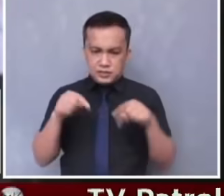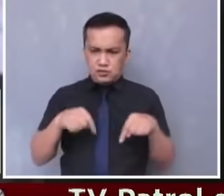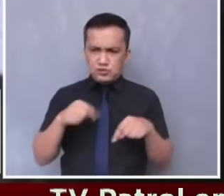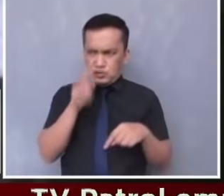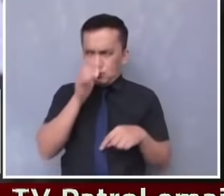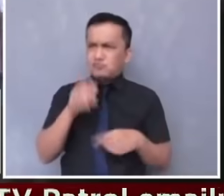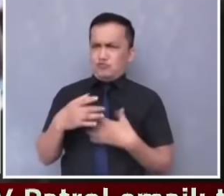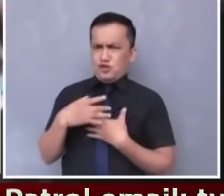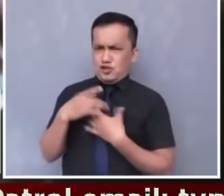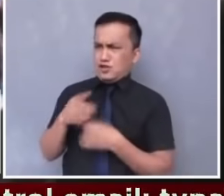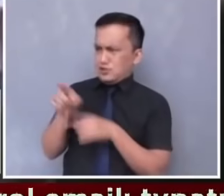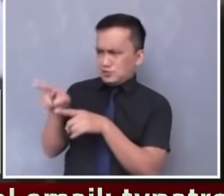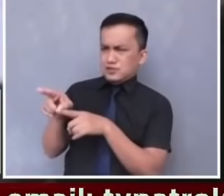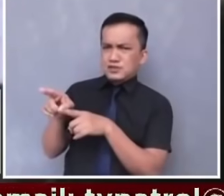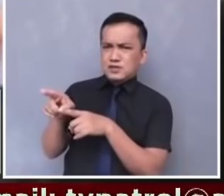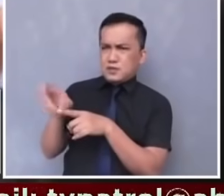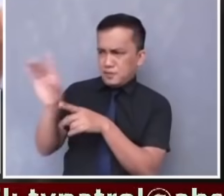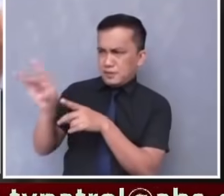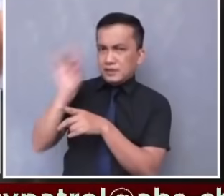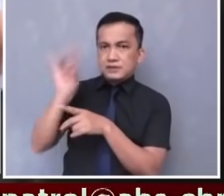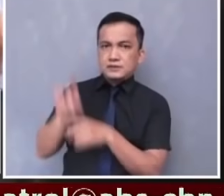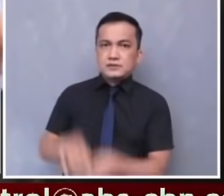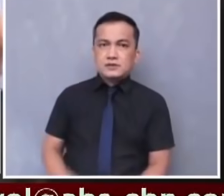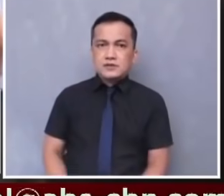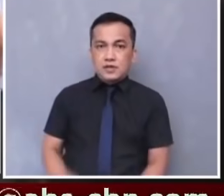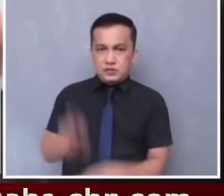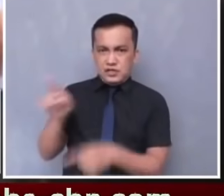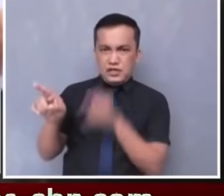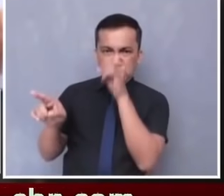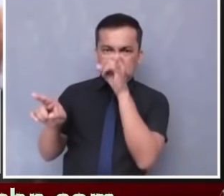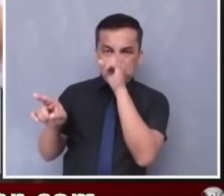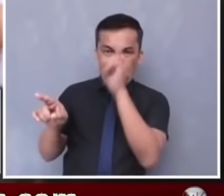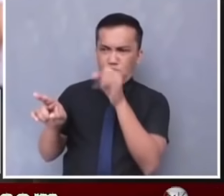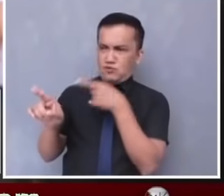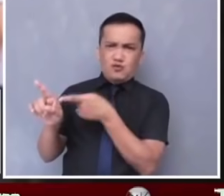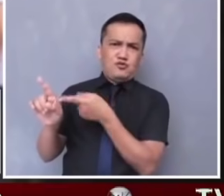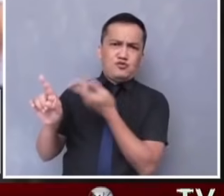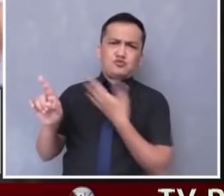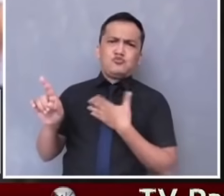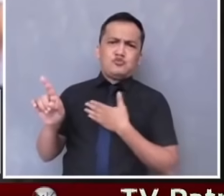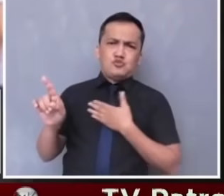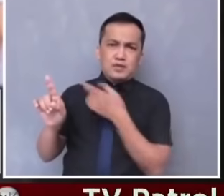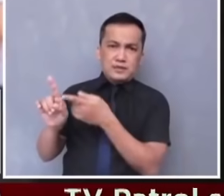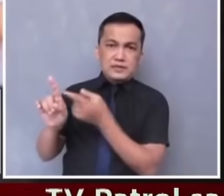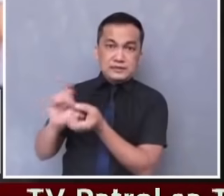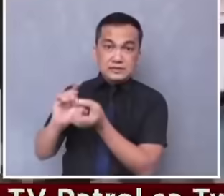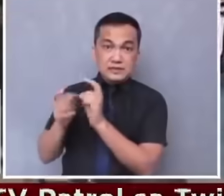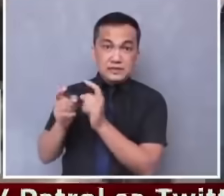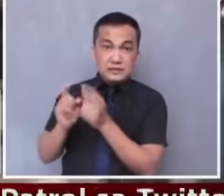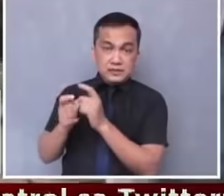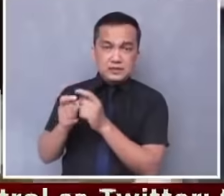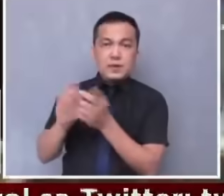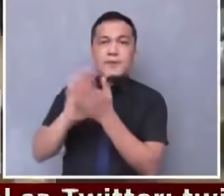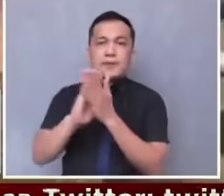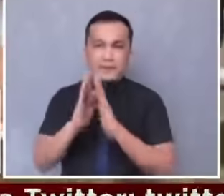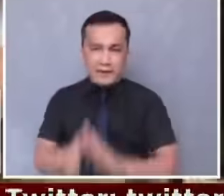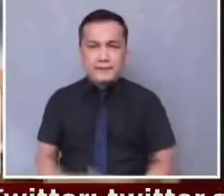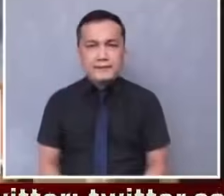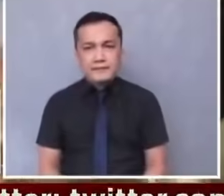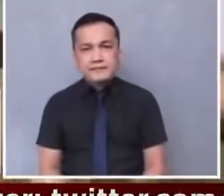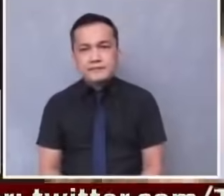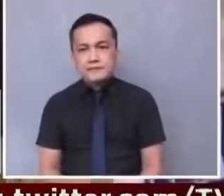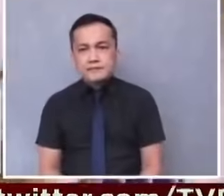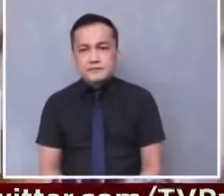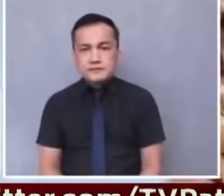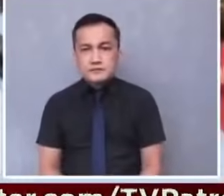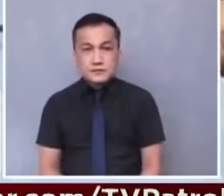naming pipiliin si Isko dahil gusto namin yung pagbabagong mapayapa.